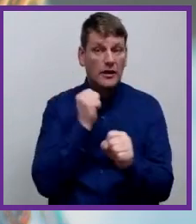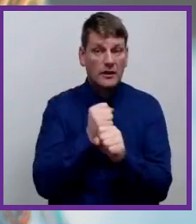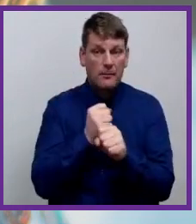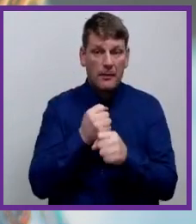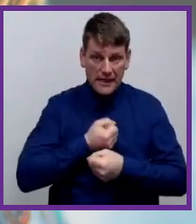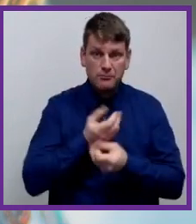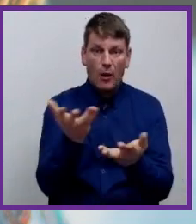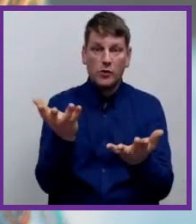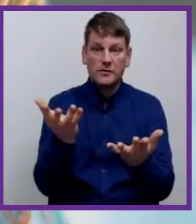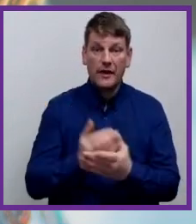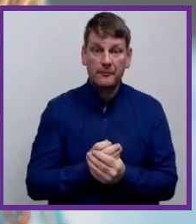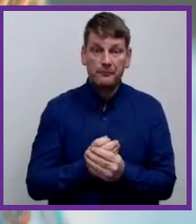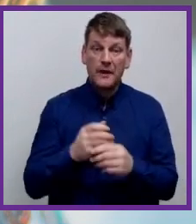izpausmē.